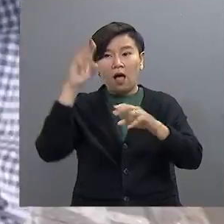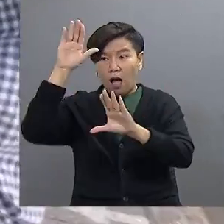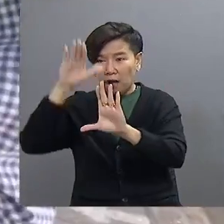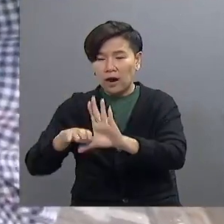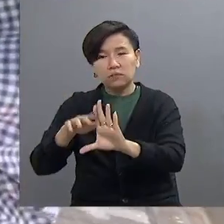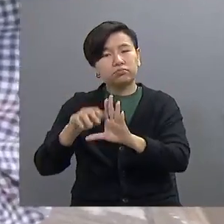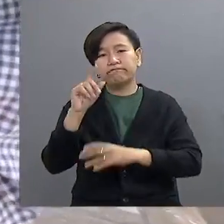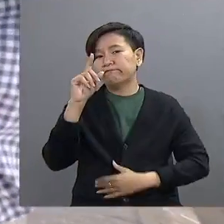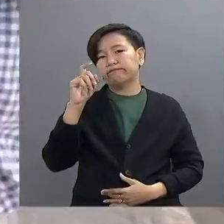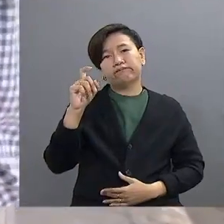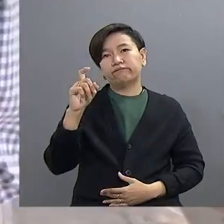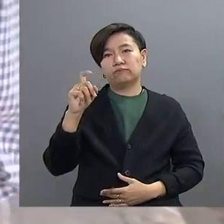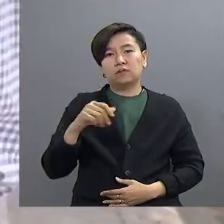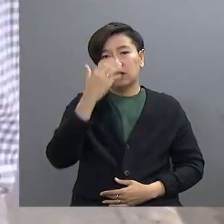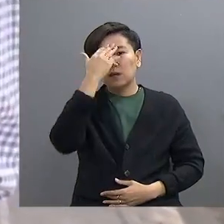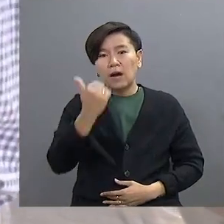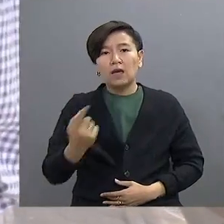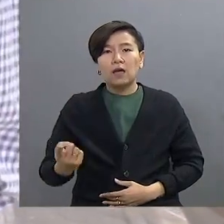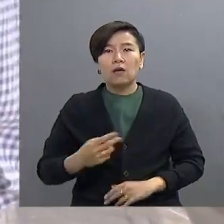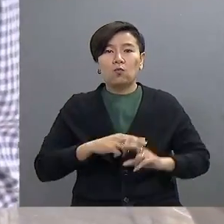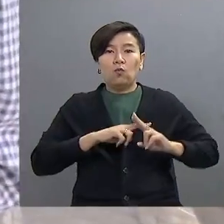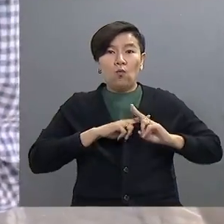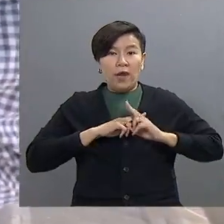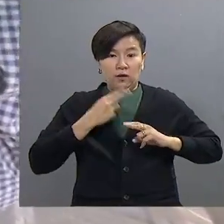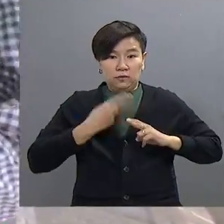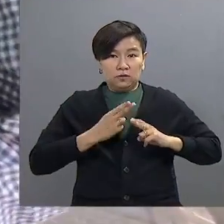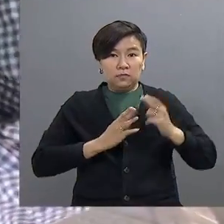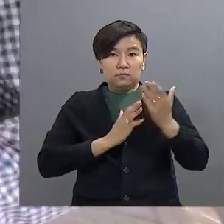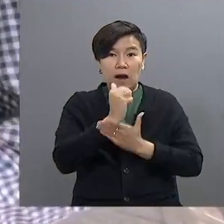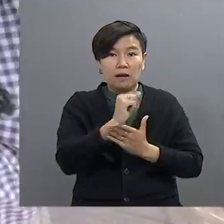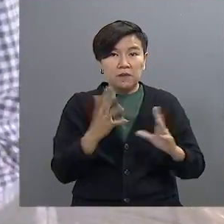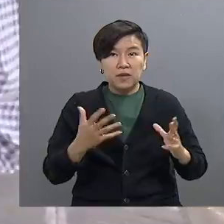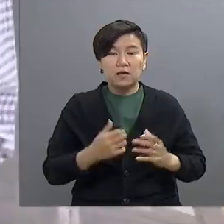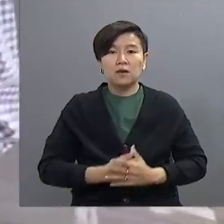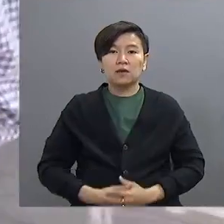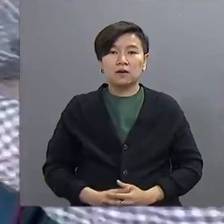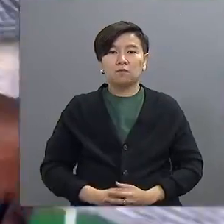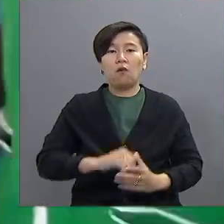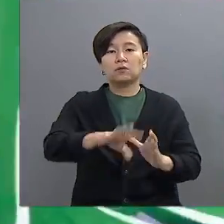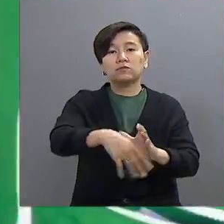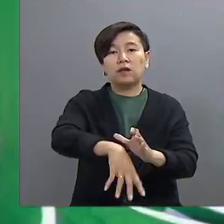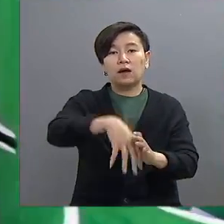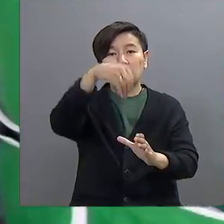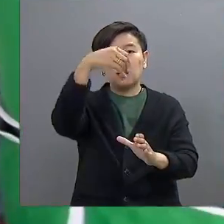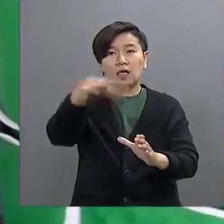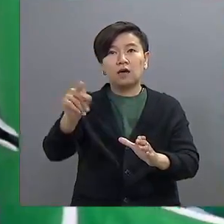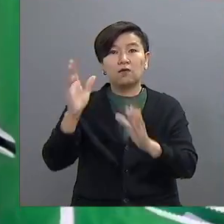เป็นของตัวเองค่ะแม้จะมีการสำรวจรายชื่อไปแล้วแล้วก็ในวันจับสลากเจ้าหน้าที่เขาก็ไม่แจ้งอีกนะคะทำให้มีผู้ค้าจำน